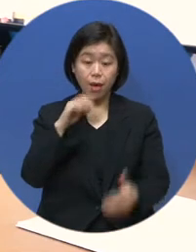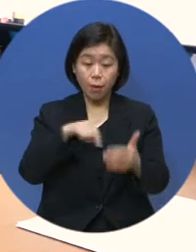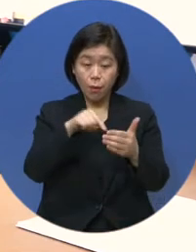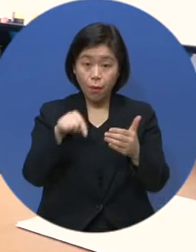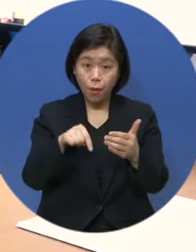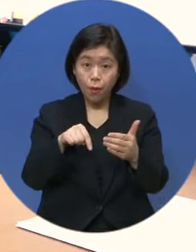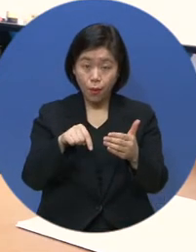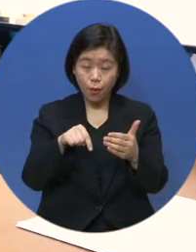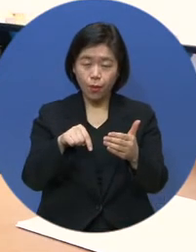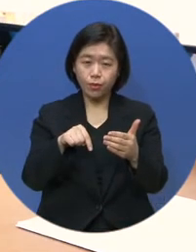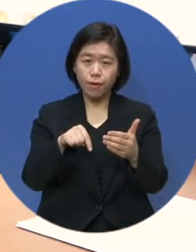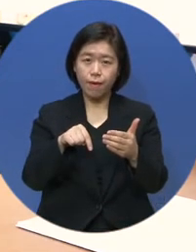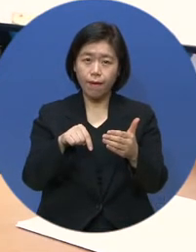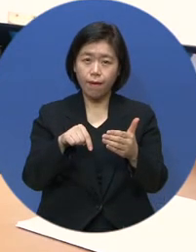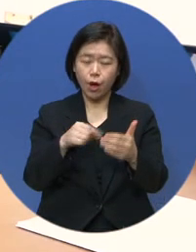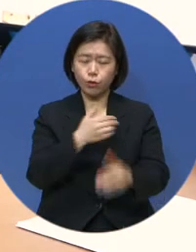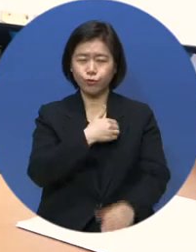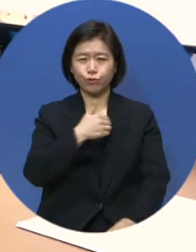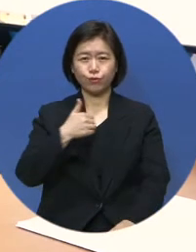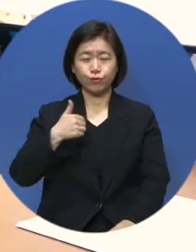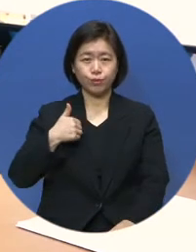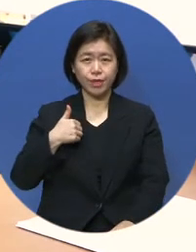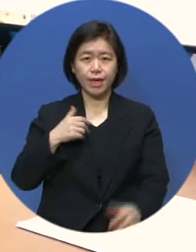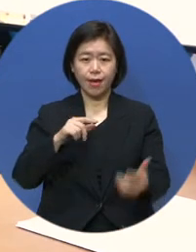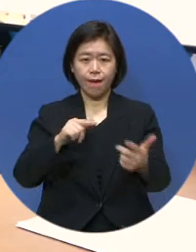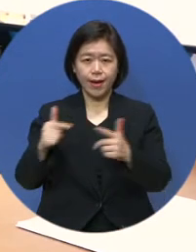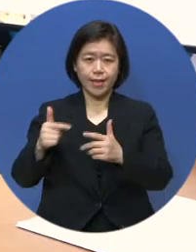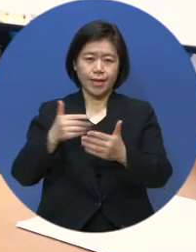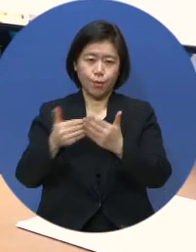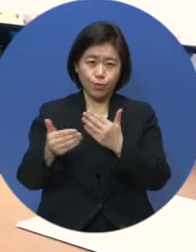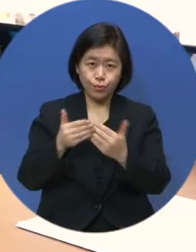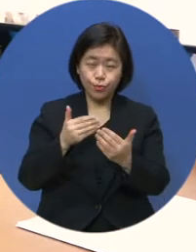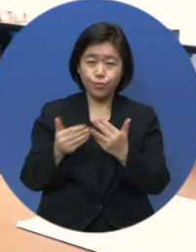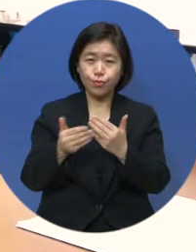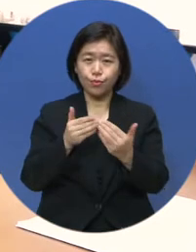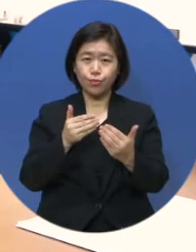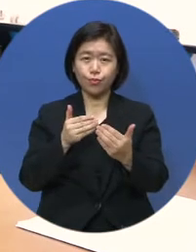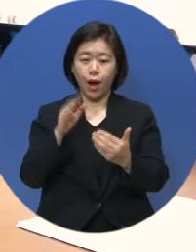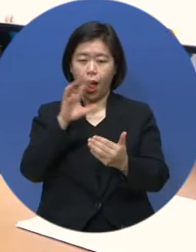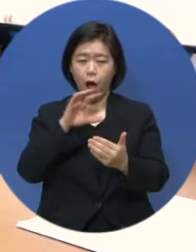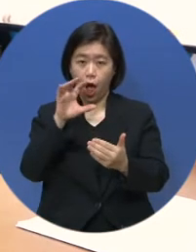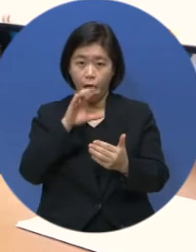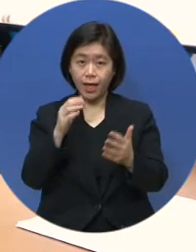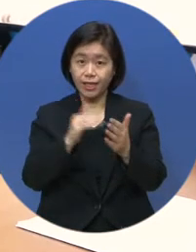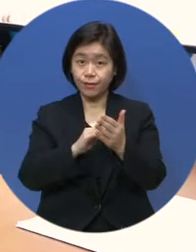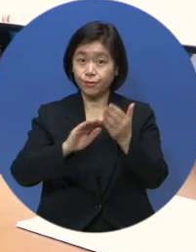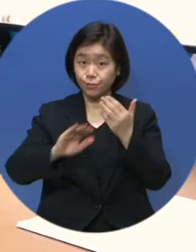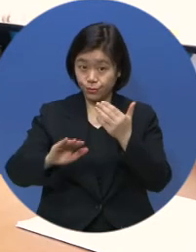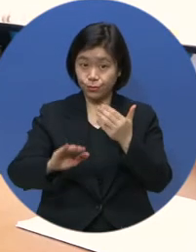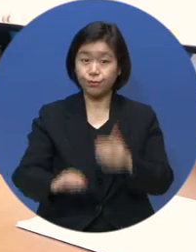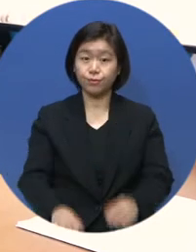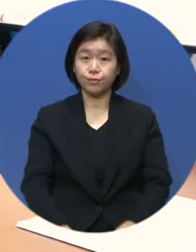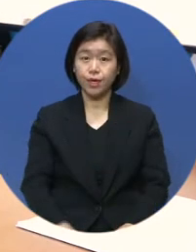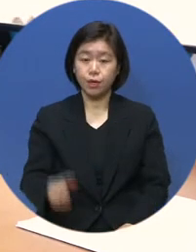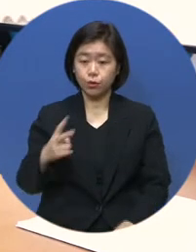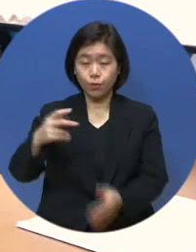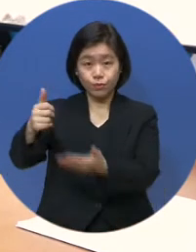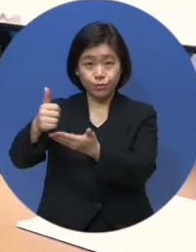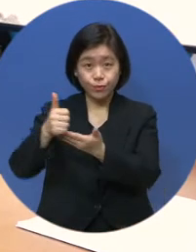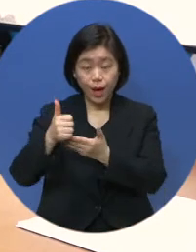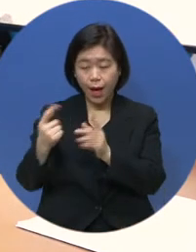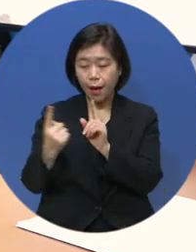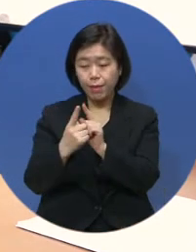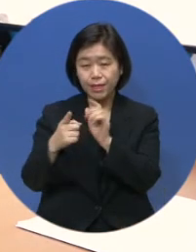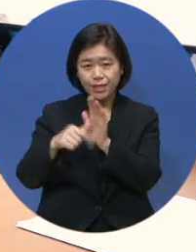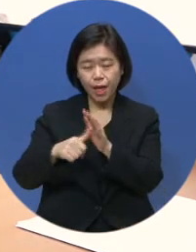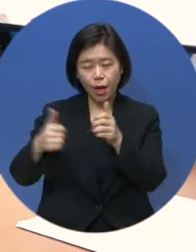충분하게 현장 경험과 훈련을 받게 되고 또 고객을 응대하는